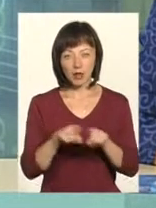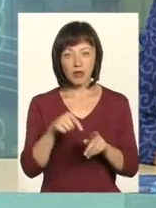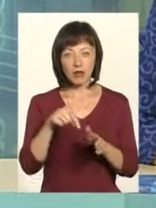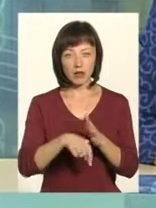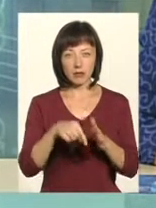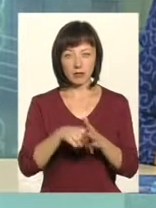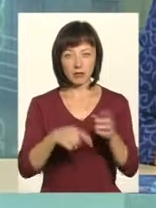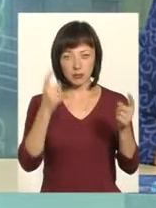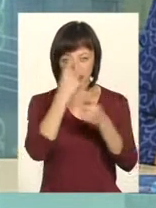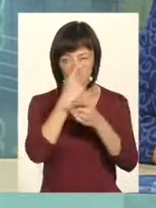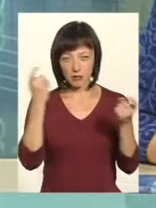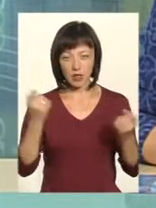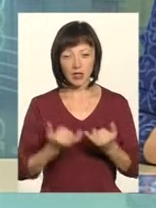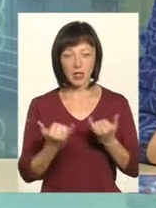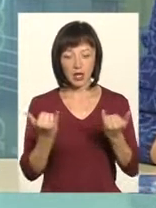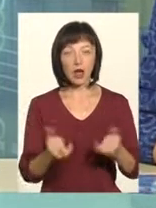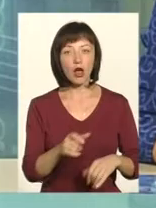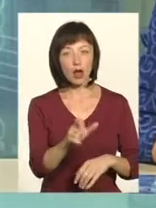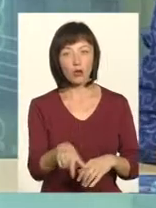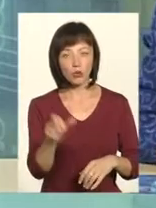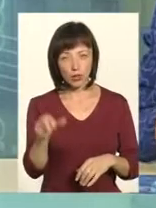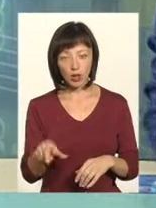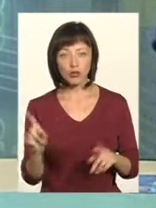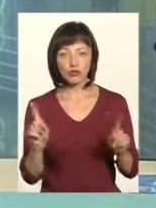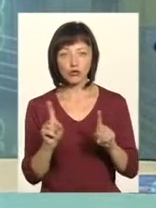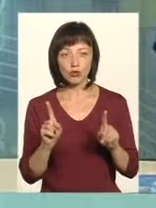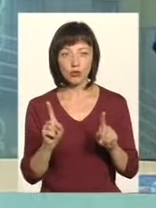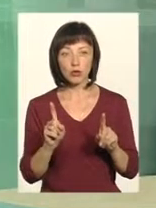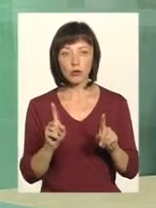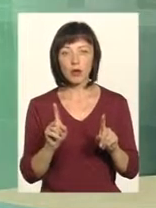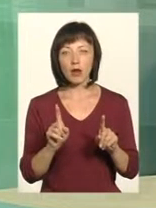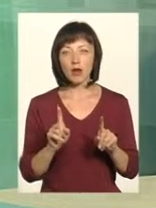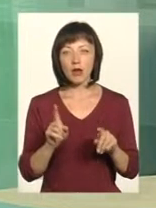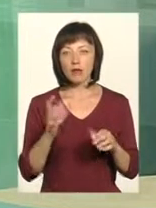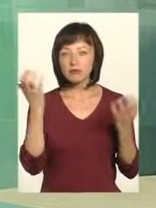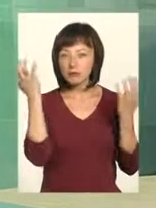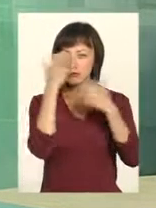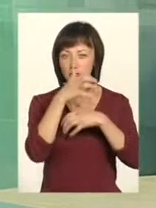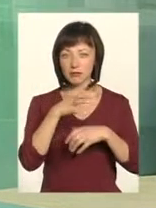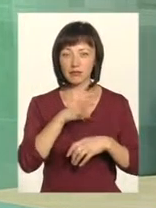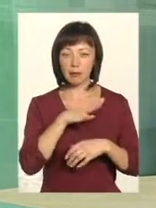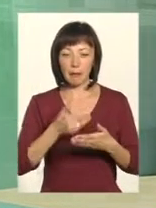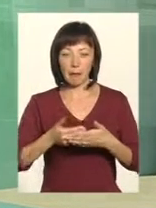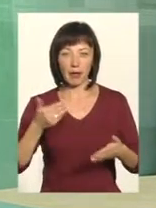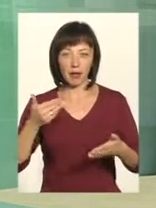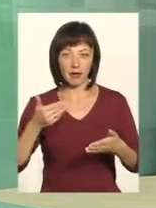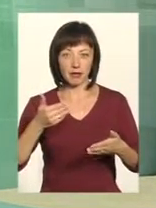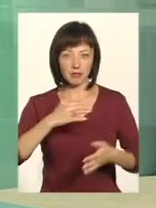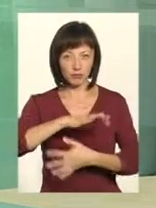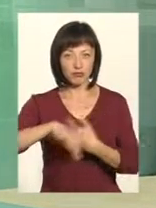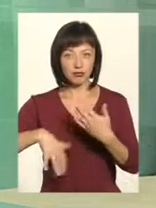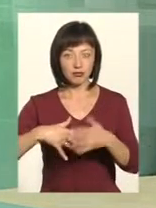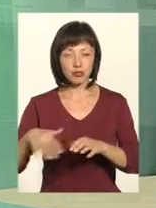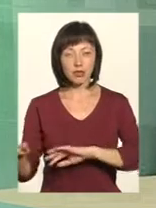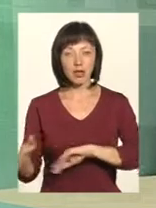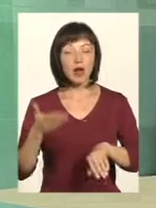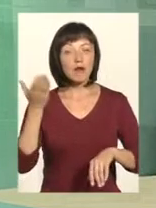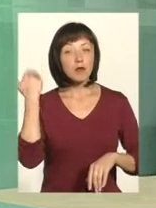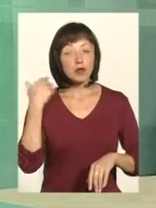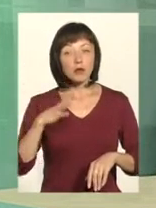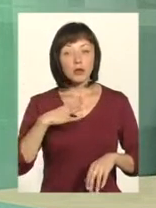засобах масової інформації для людей, скажімо, аби приспати пильність? Ми вже в минулому були свідками